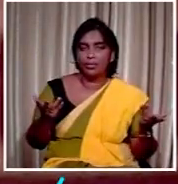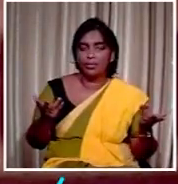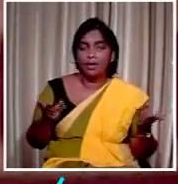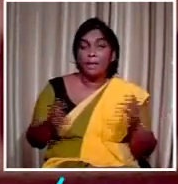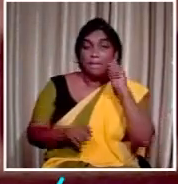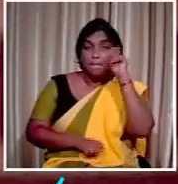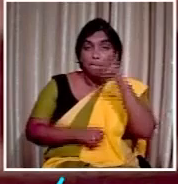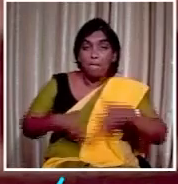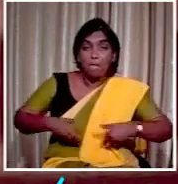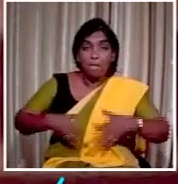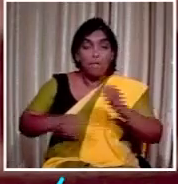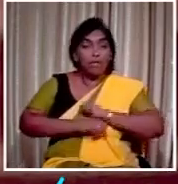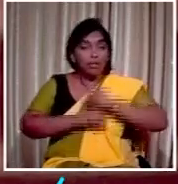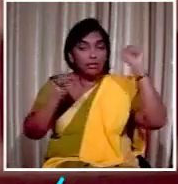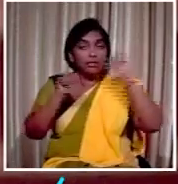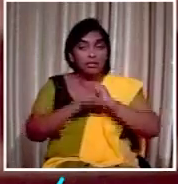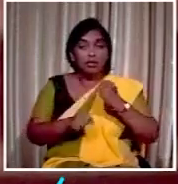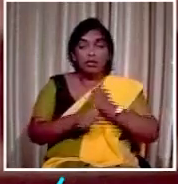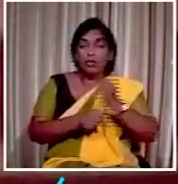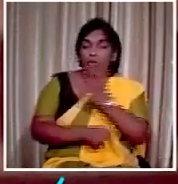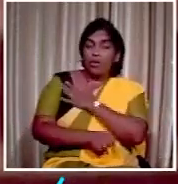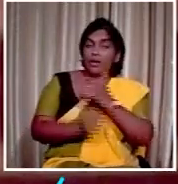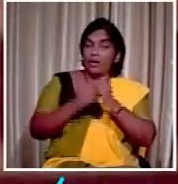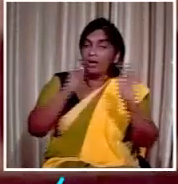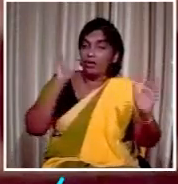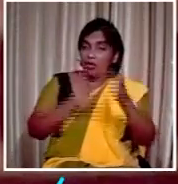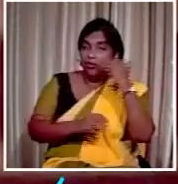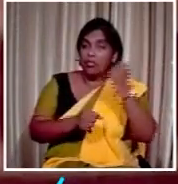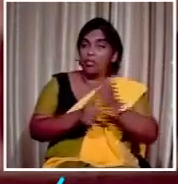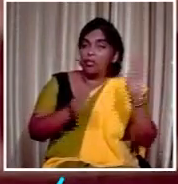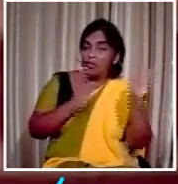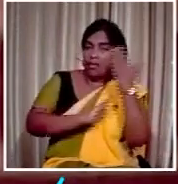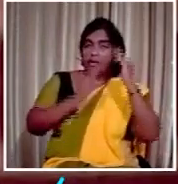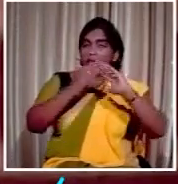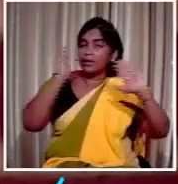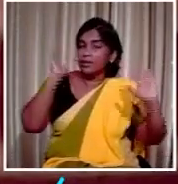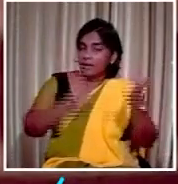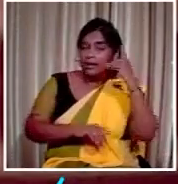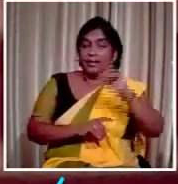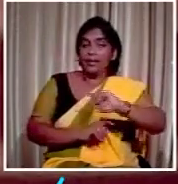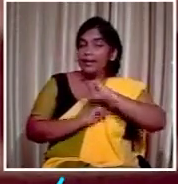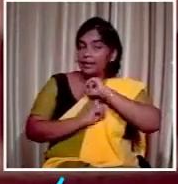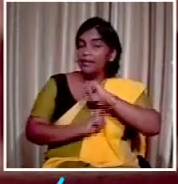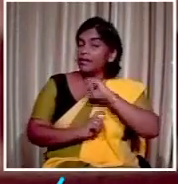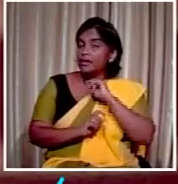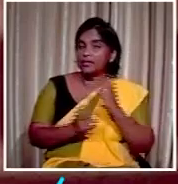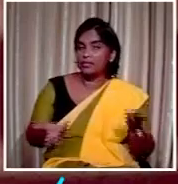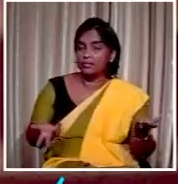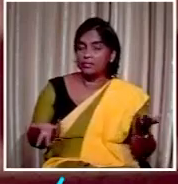මිනිස්සු පාරට බහලා ගෝට ගෝ හෝම් ගෝ හෝම් ගෝ හෝම් කියලා කෑ ගන්න තරමට